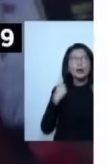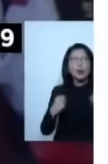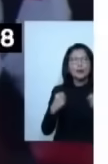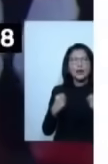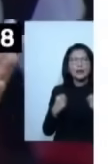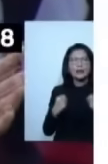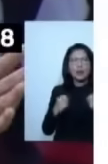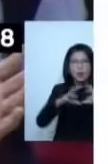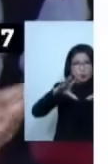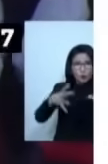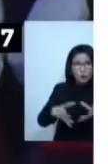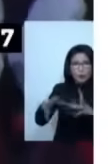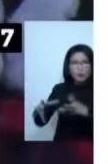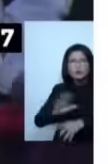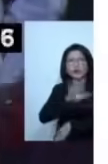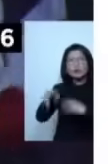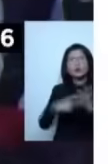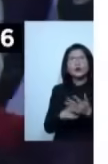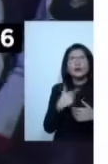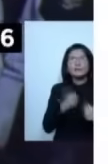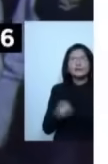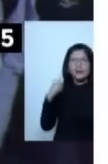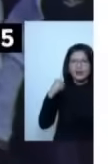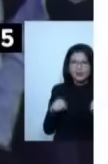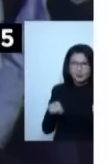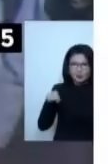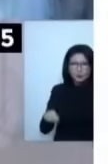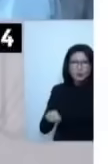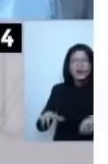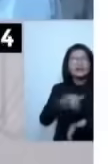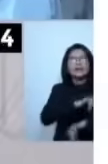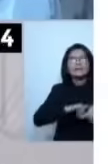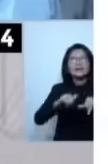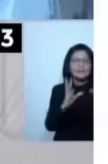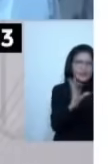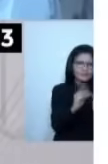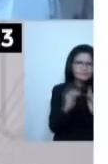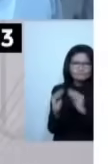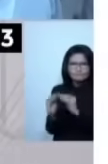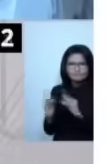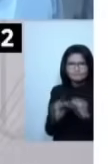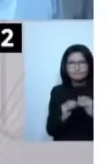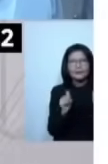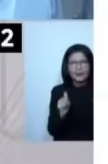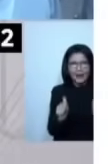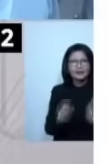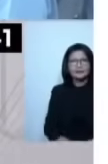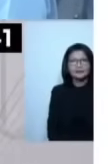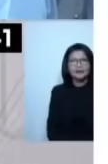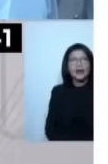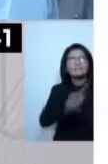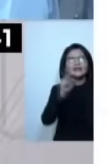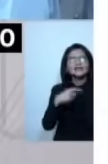Anis muaimin ataupun TKD Amin dan tentunya sangat meriah tak henti-hentinya para pendukung capres nomor urut 1 ini saling